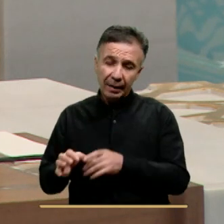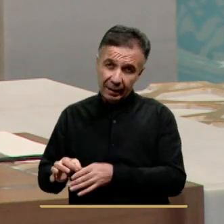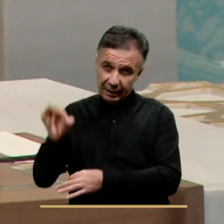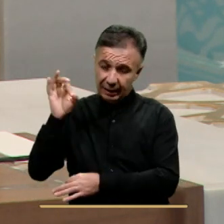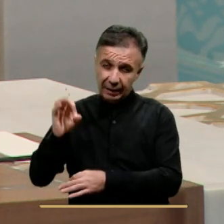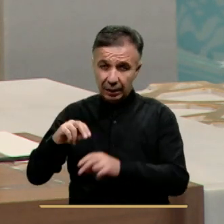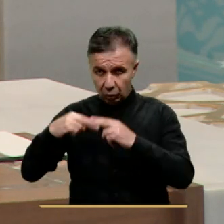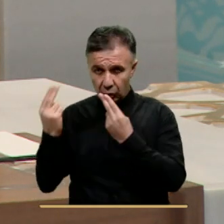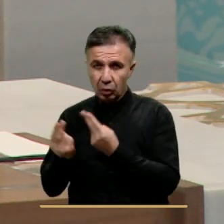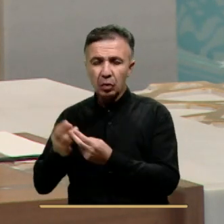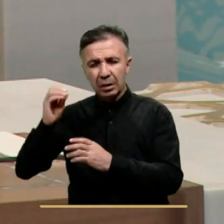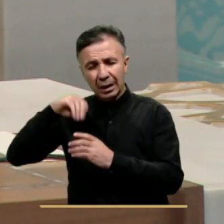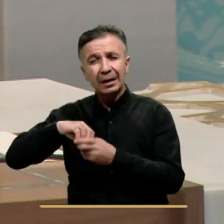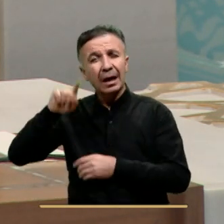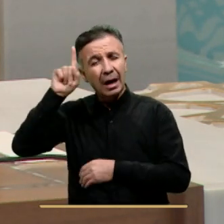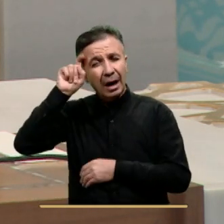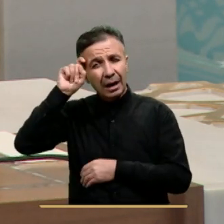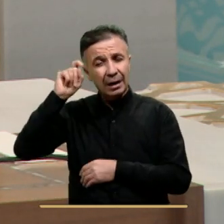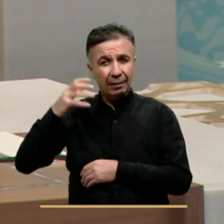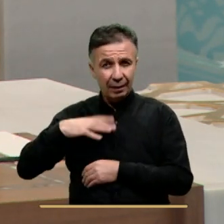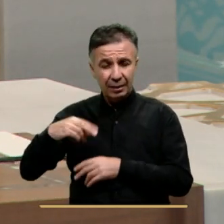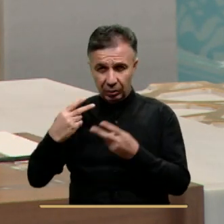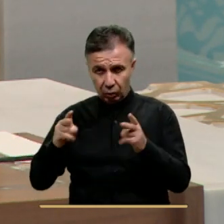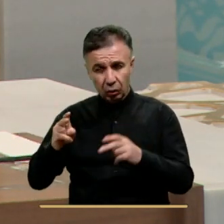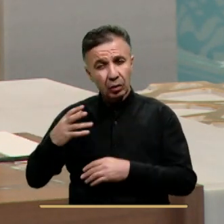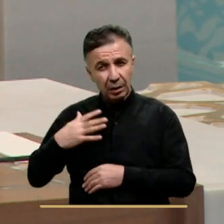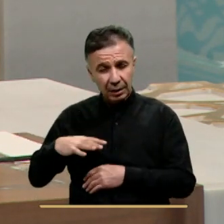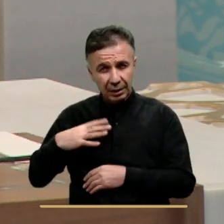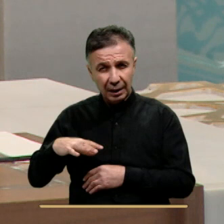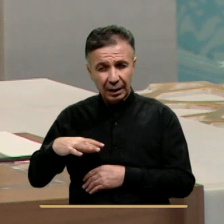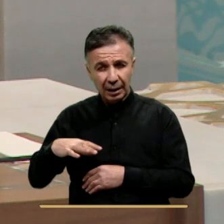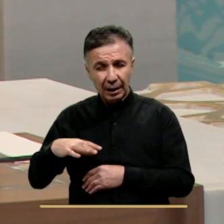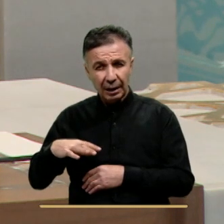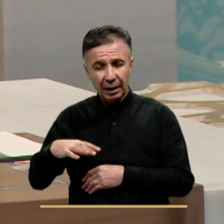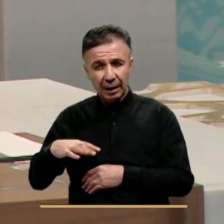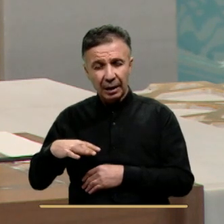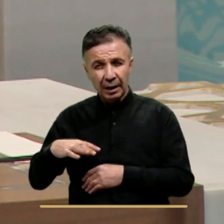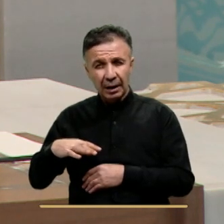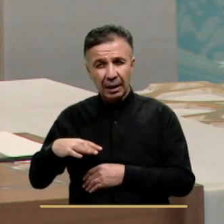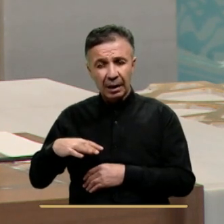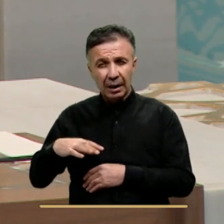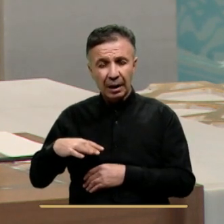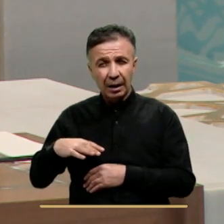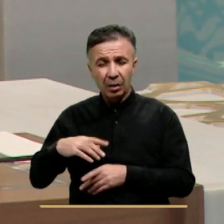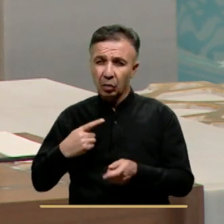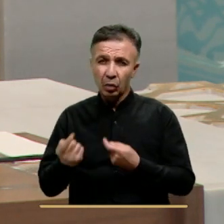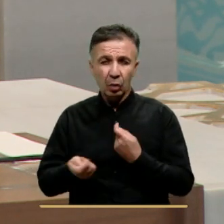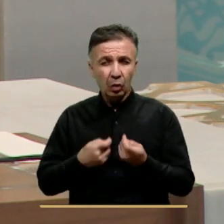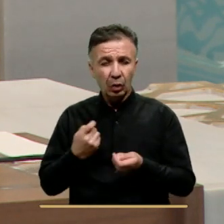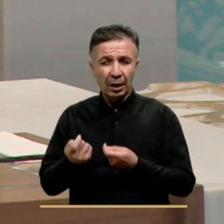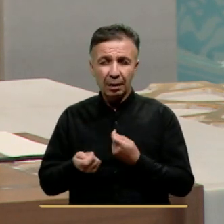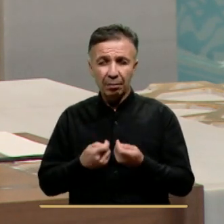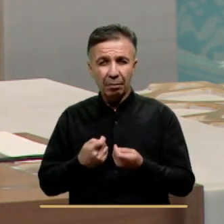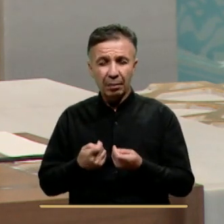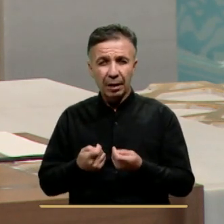dünyada akıl ve iradesiyle Bu eşya hakkında tasarruf edebilme yetkisi